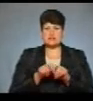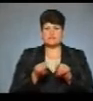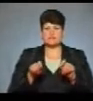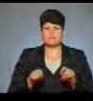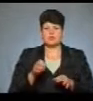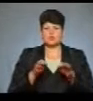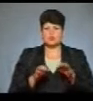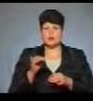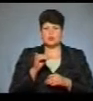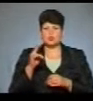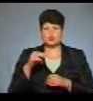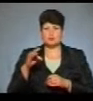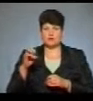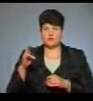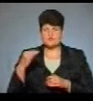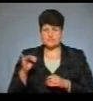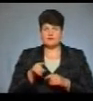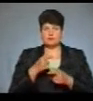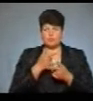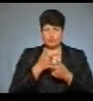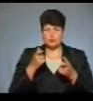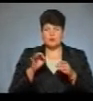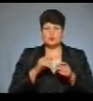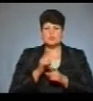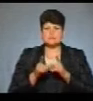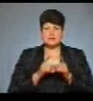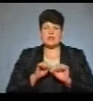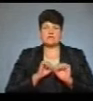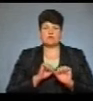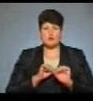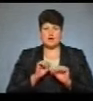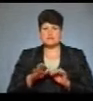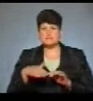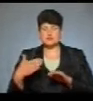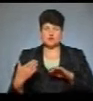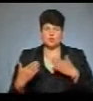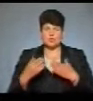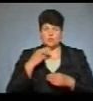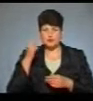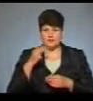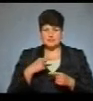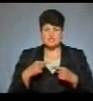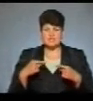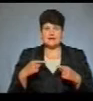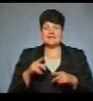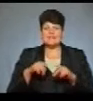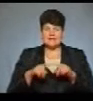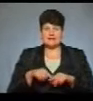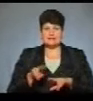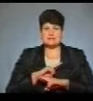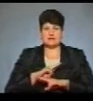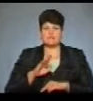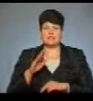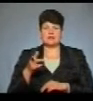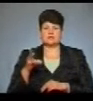суддя Юрій Дзюбановський. Він повідомляє про зміни у складі адвокатів зі сторони обвинуваченого та рідних загиблого Віталія